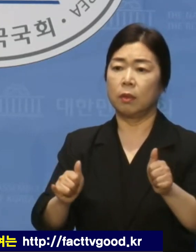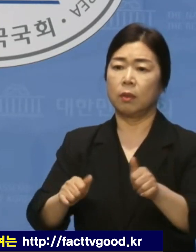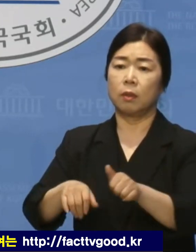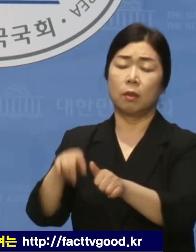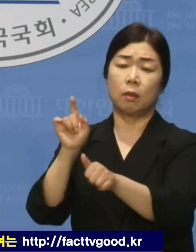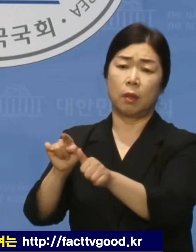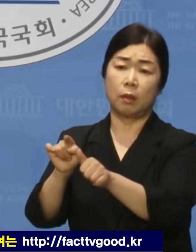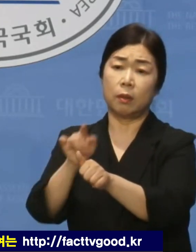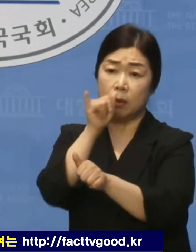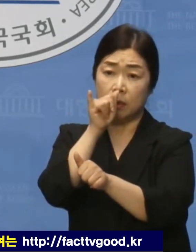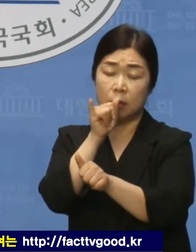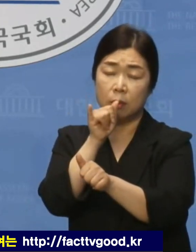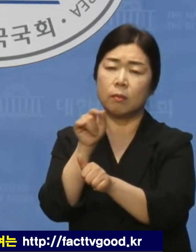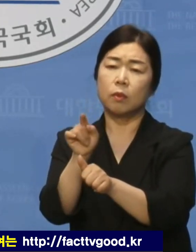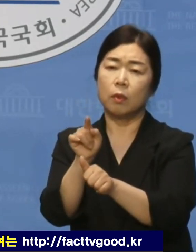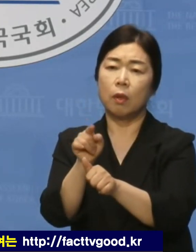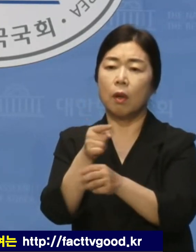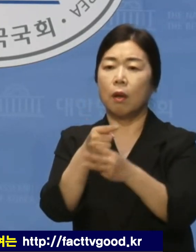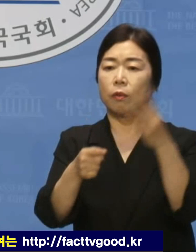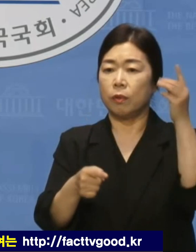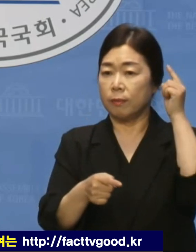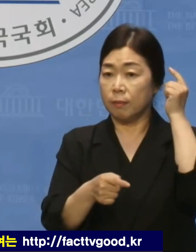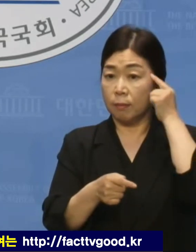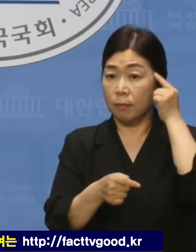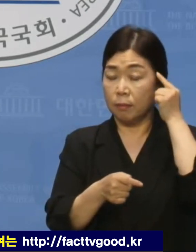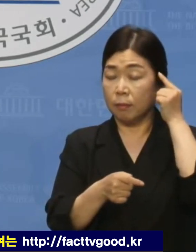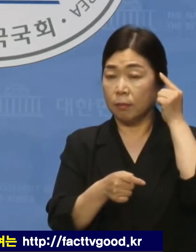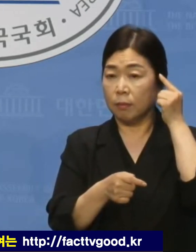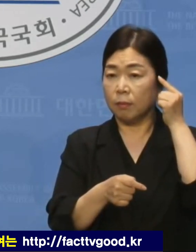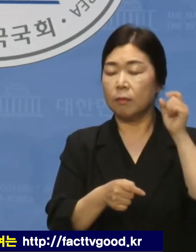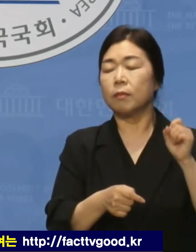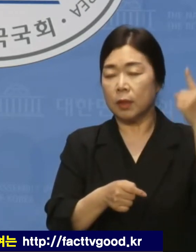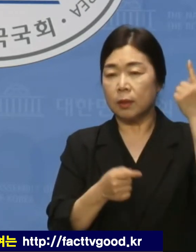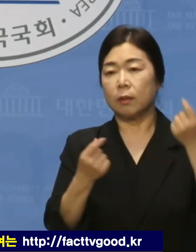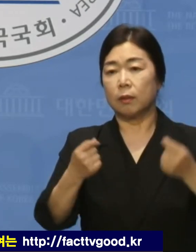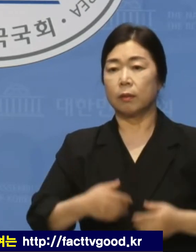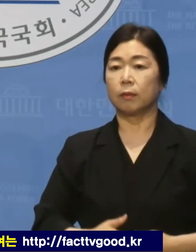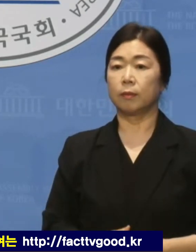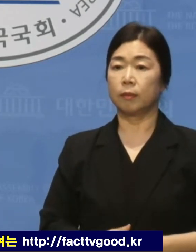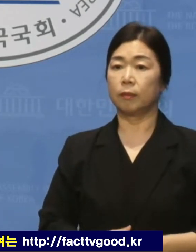정권의 정략적 발상으로밖에 보이지 않습니다.